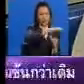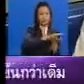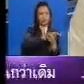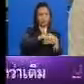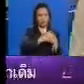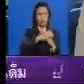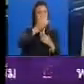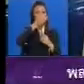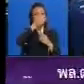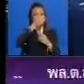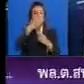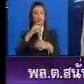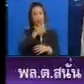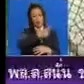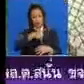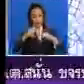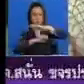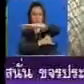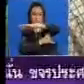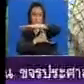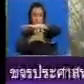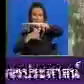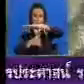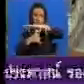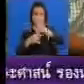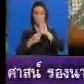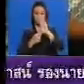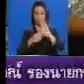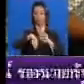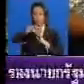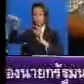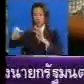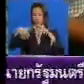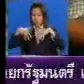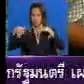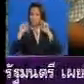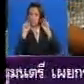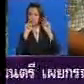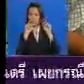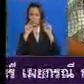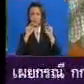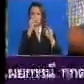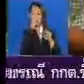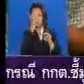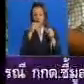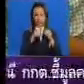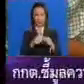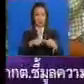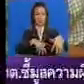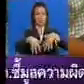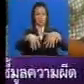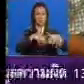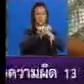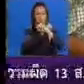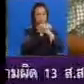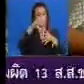นามัยก่อนเข้าไปใช้บริการรถไฟฟ้าใต้ดินและก็เป็นแบบอย่างให้กับประชาชนในการปฏิบัติตัวเมื่ออยู่ในที่ชุมชนเพื่อเป็น